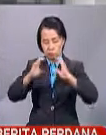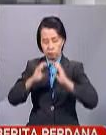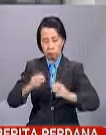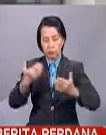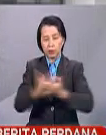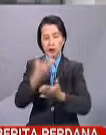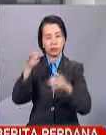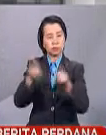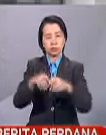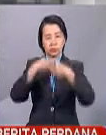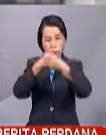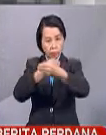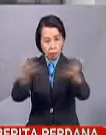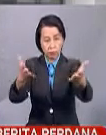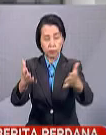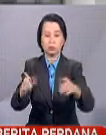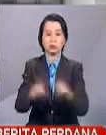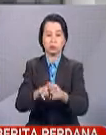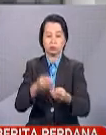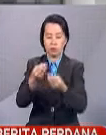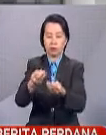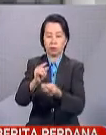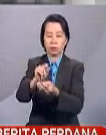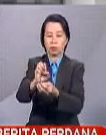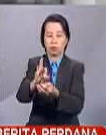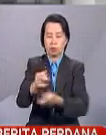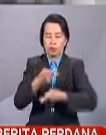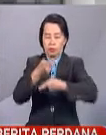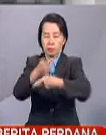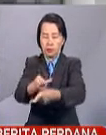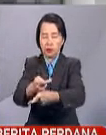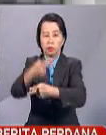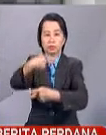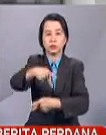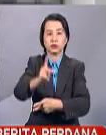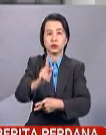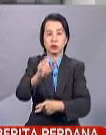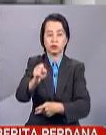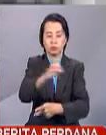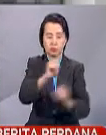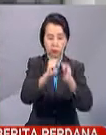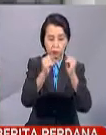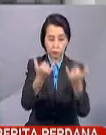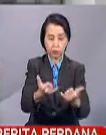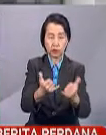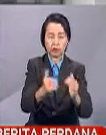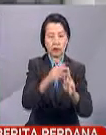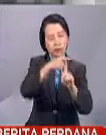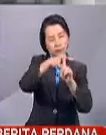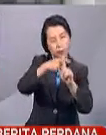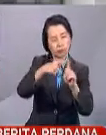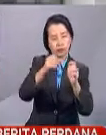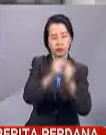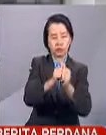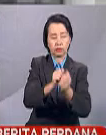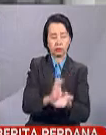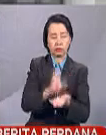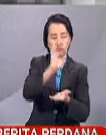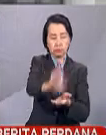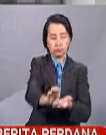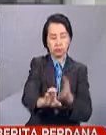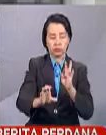turut diumumkan antaranya pemberian Grant dan pinjaman kepada PCS Dan syari'at peringkat pertengahan menerusi